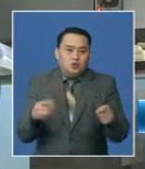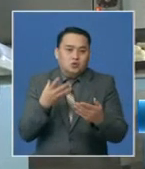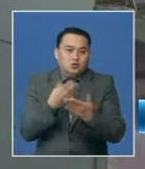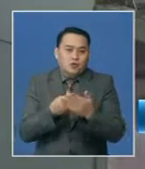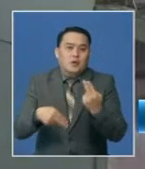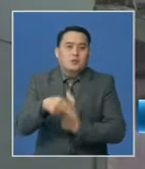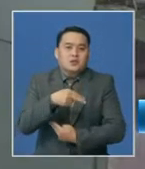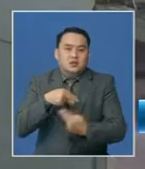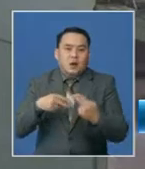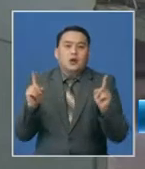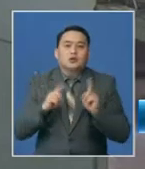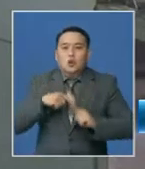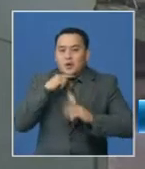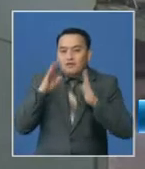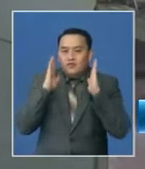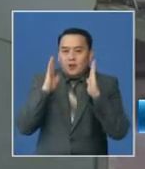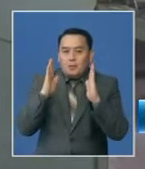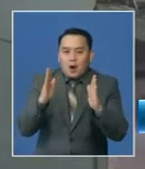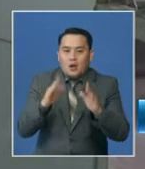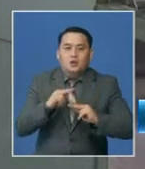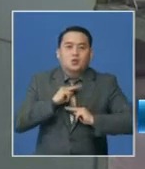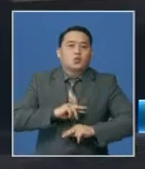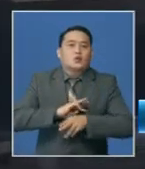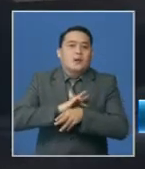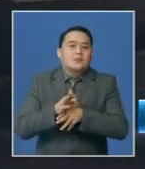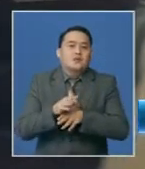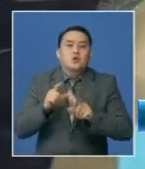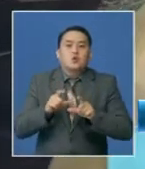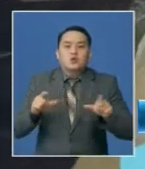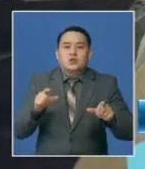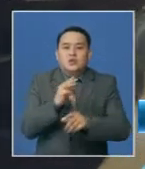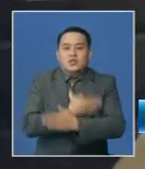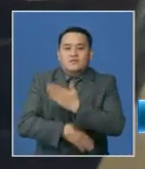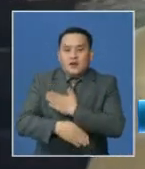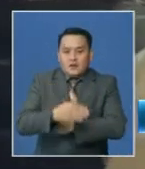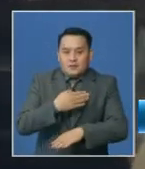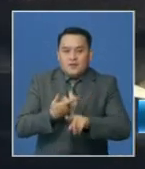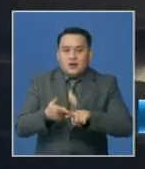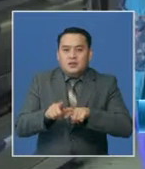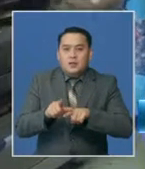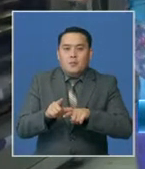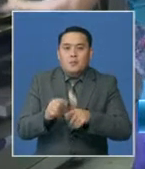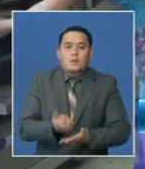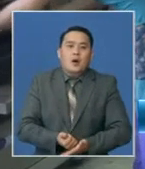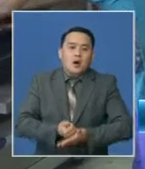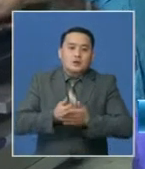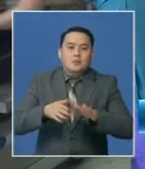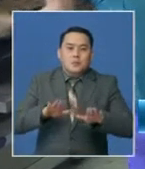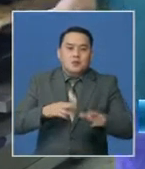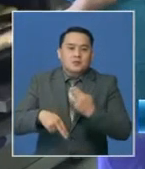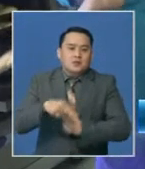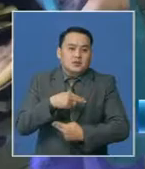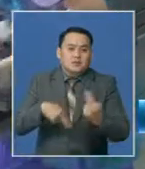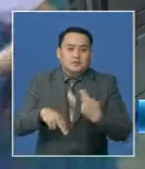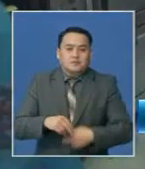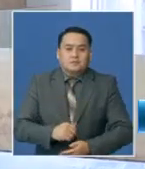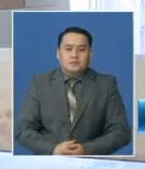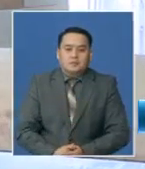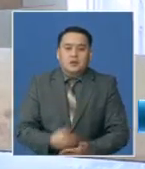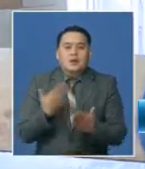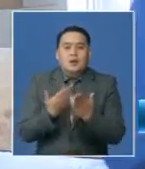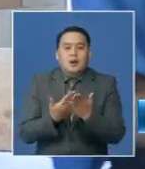в рамках программы «Дорожная карта занятости 2020» было охвачено почти 3400 человек. Благодаря